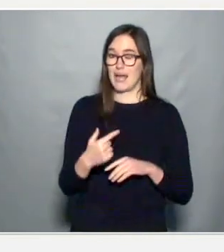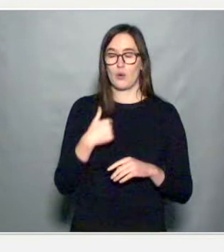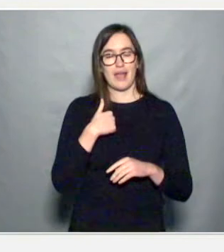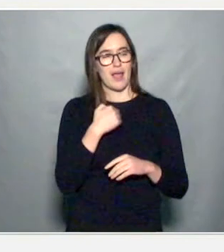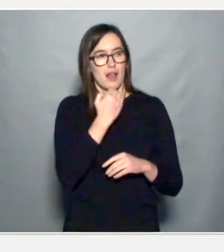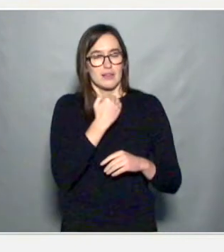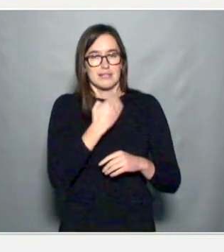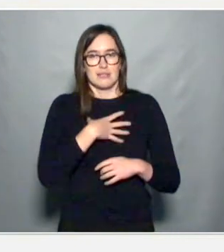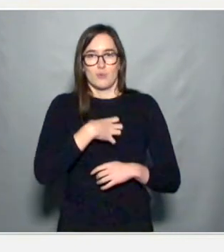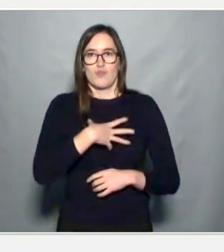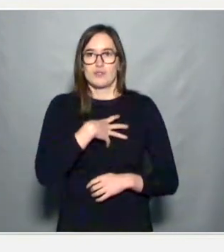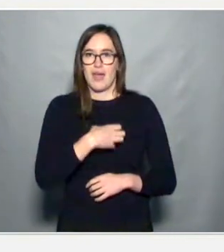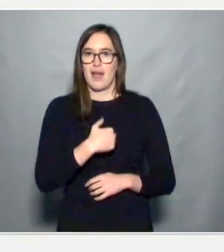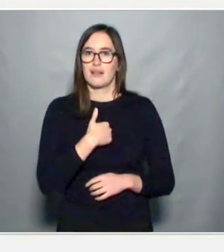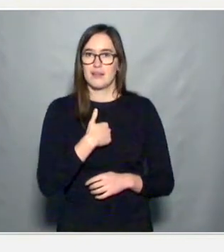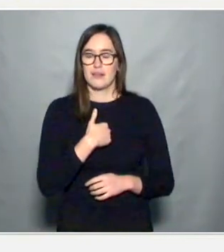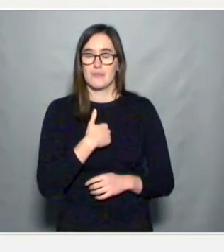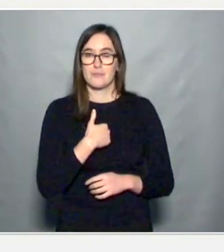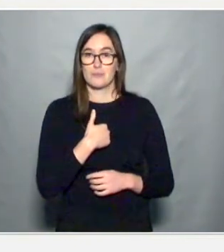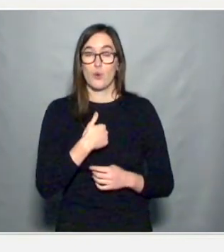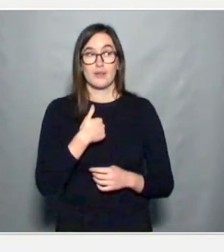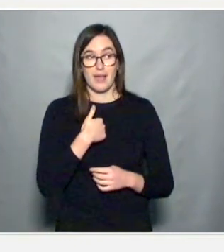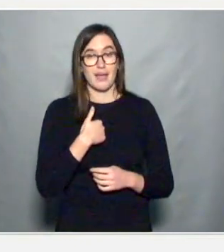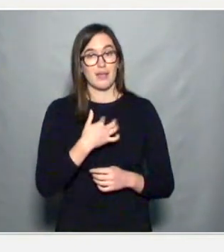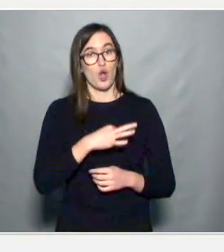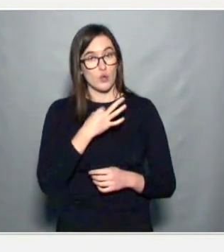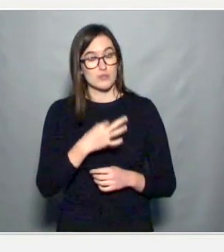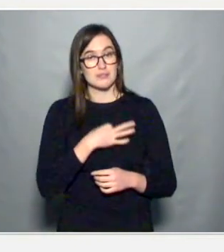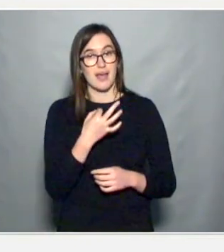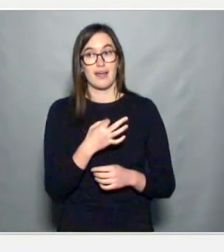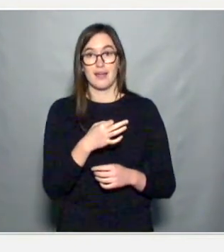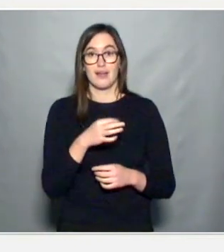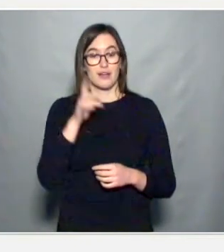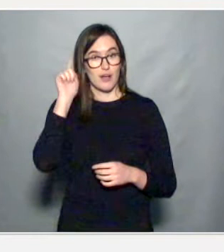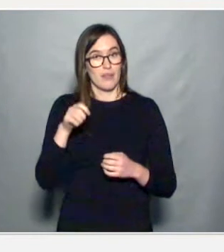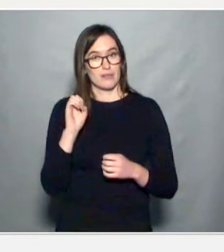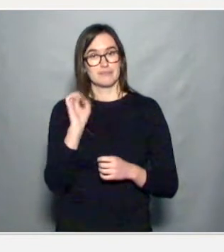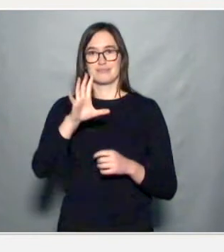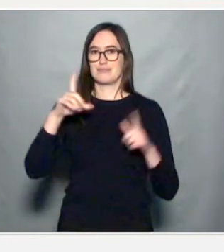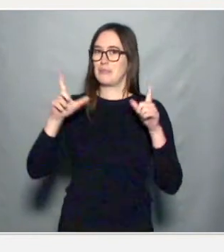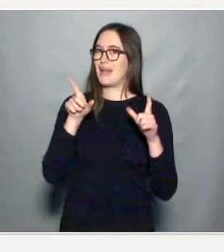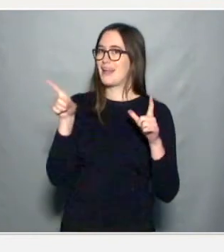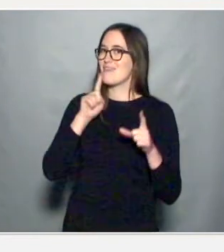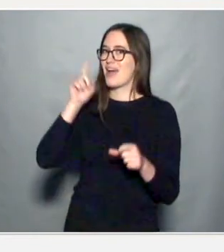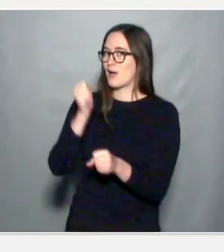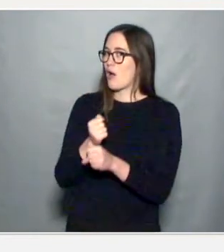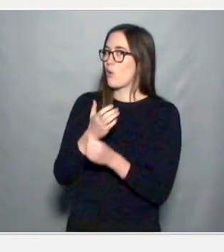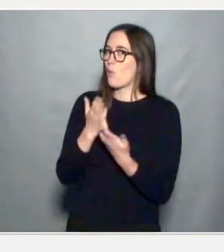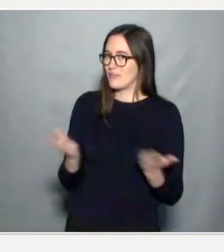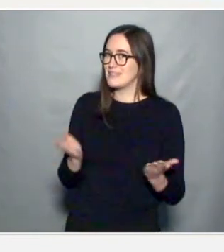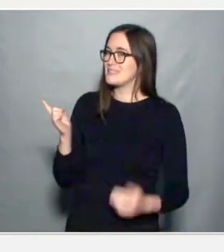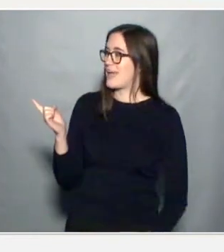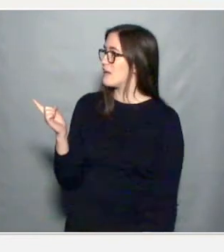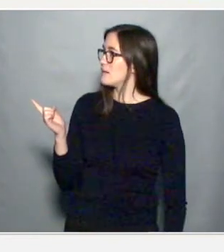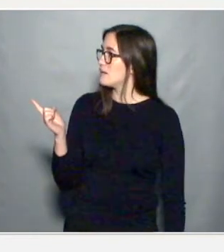lika provocerad varje gång någon säger det. Och jag önskar då att jag kunde flänga upp den här bilden varje gång någon säger det och visa att nej, men det